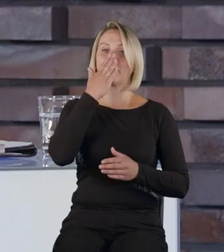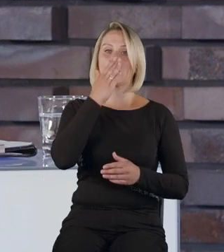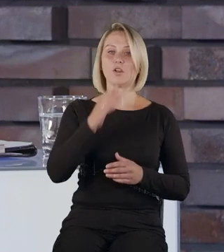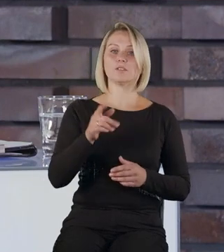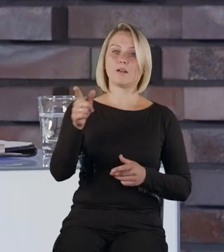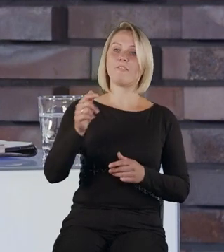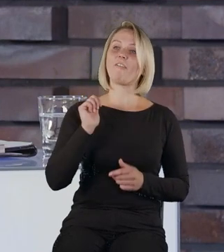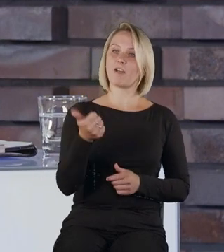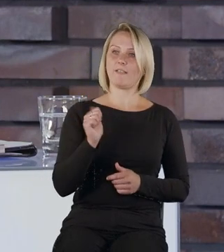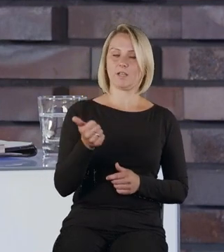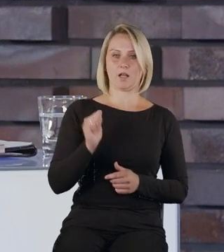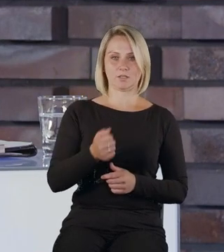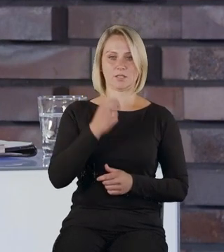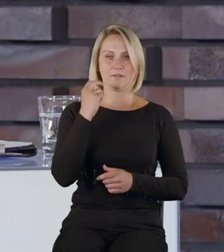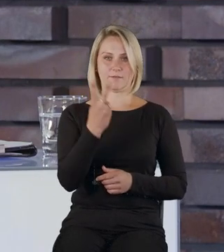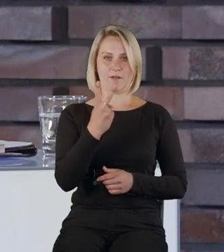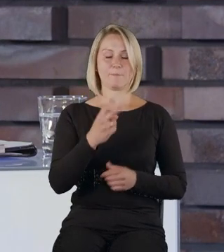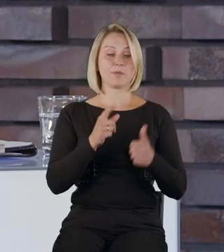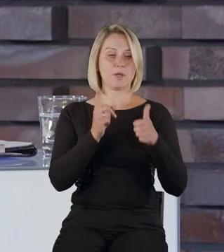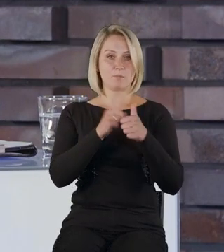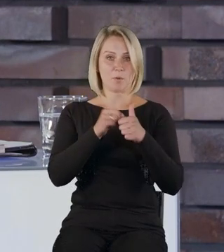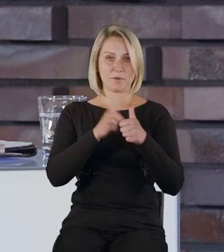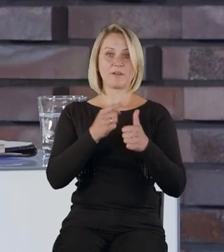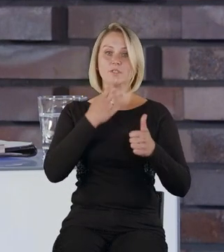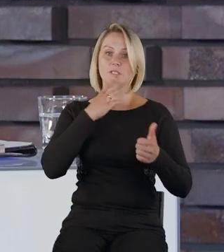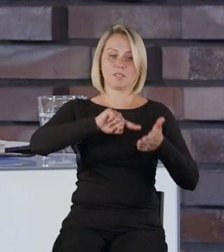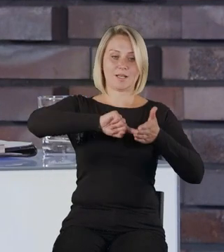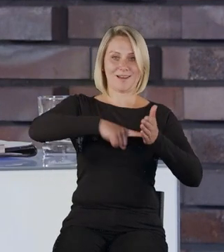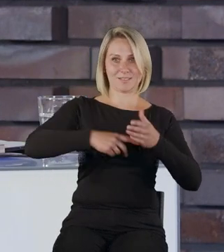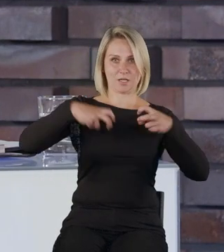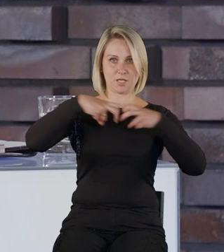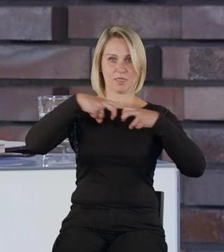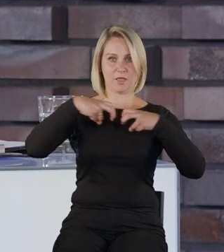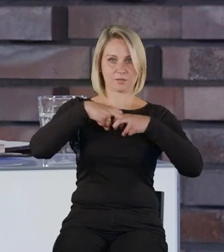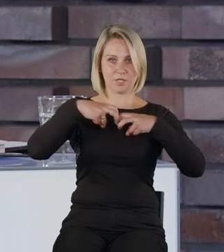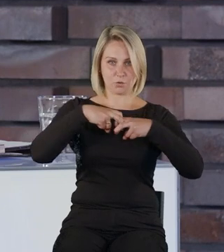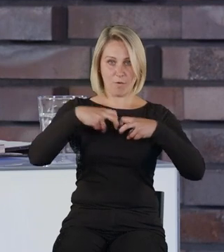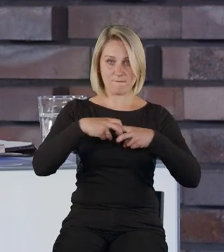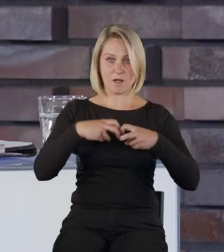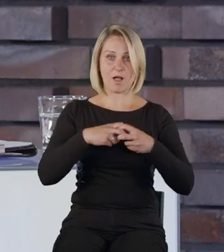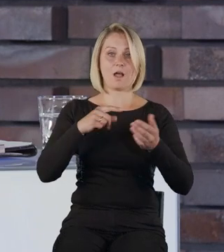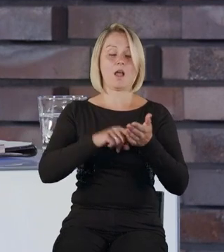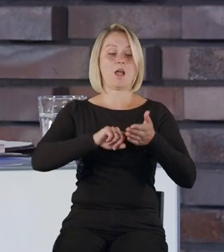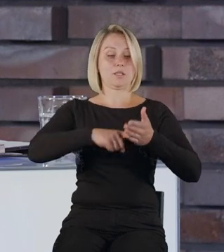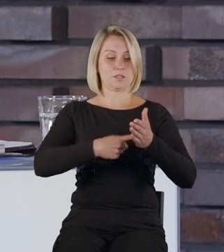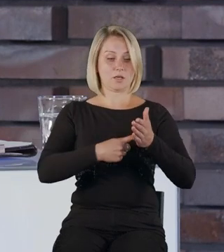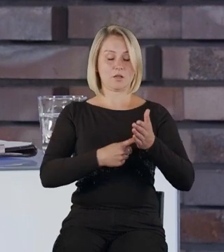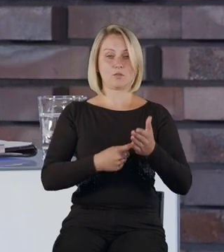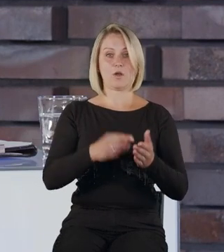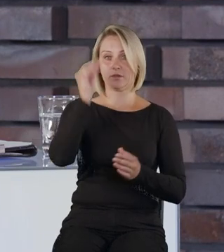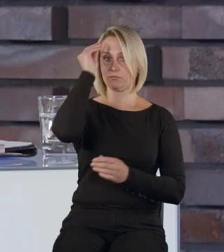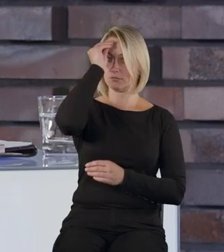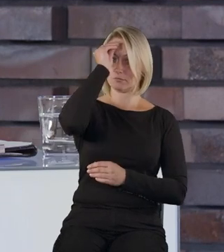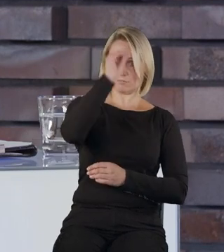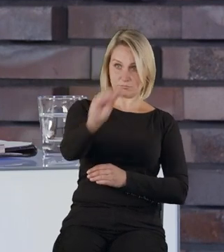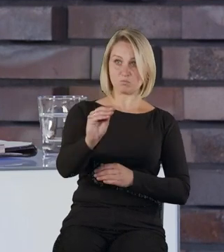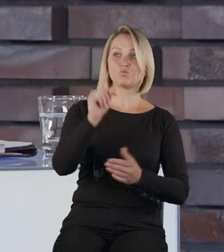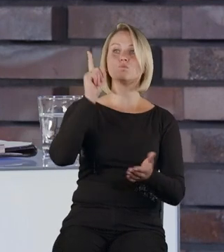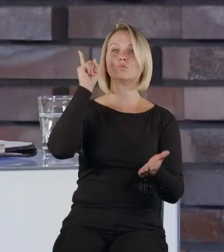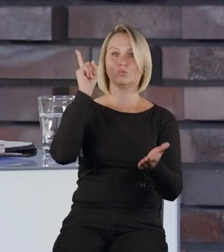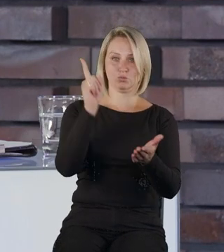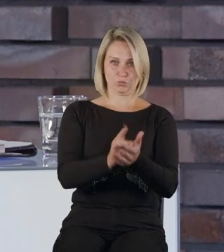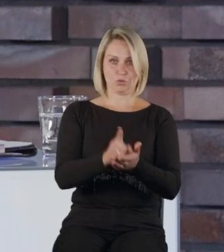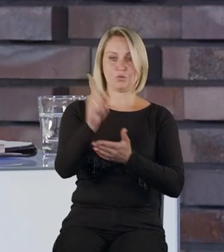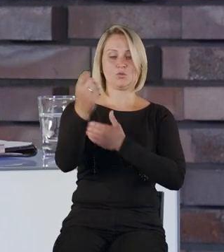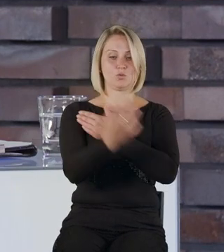kwalifikacja obejmuje dwa etapy. I pierwszy z nich to jest właśnie rejestracja online. Po uzyskaniu informacji o zakwalifikowaniu